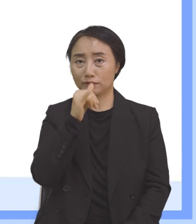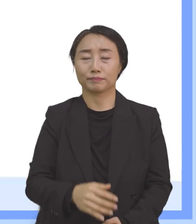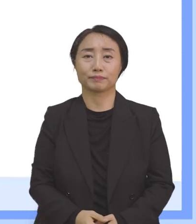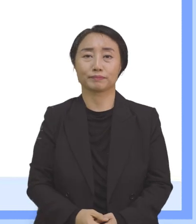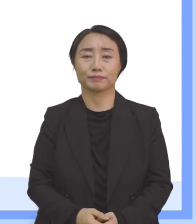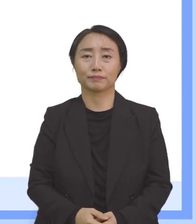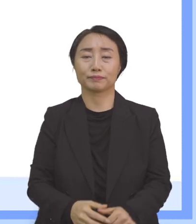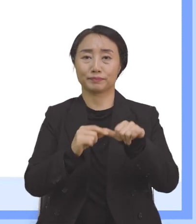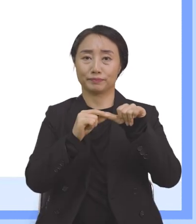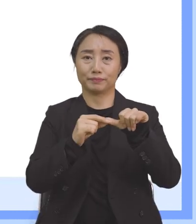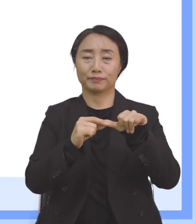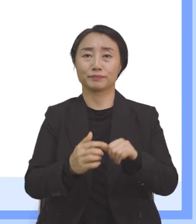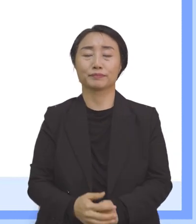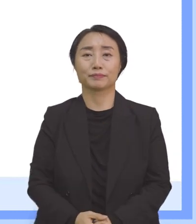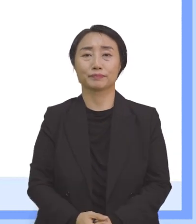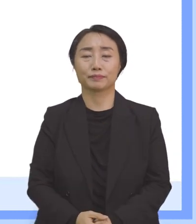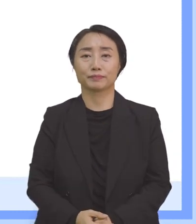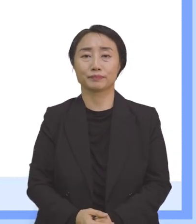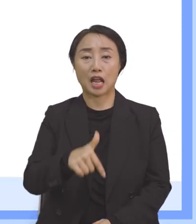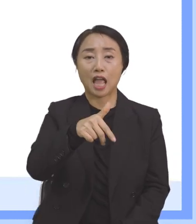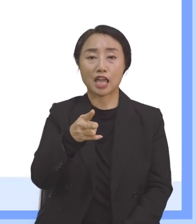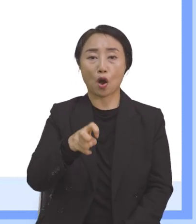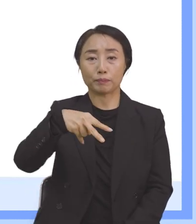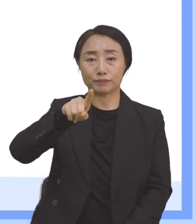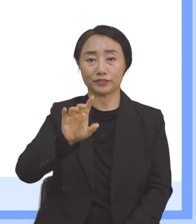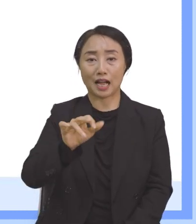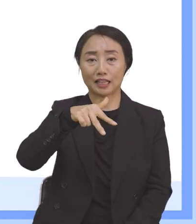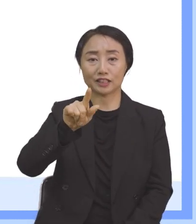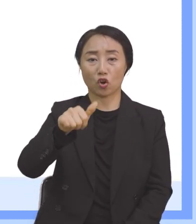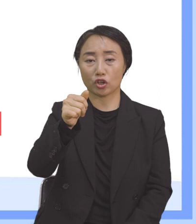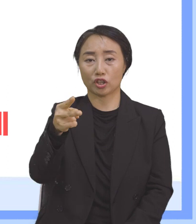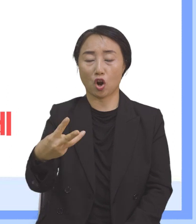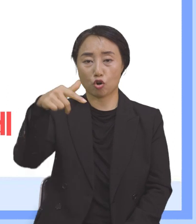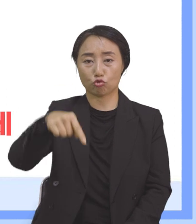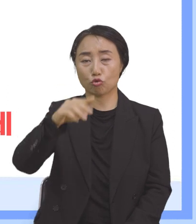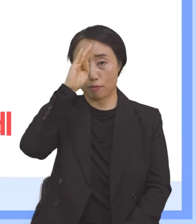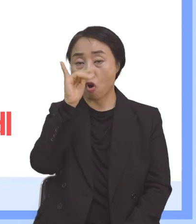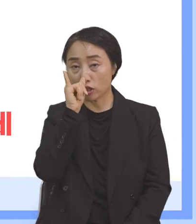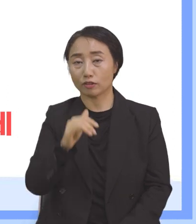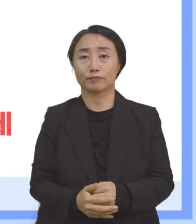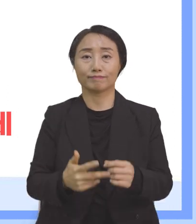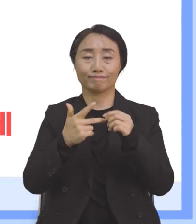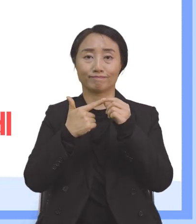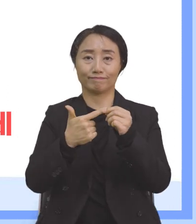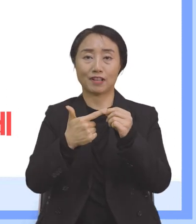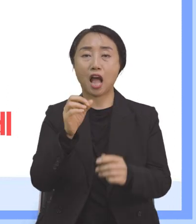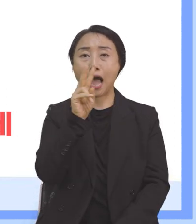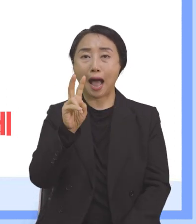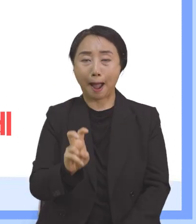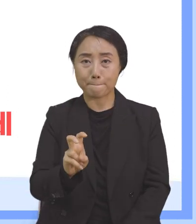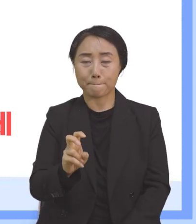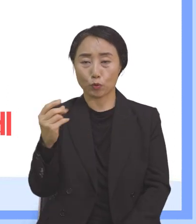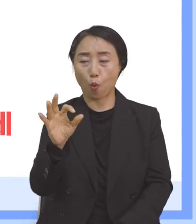있는 경우. 다섯 번째, 겸상적혈구 질환이 있는 경우. 여섯 번째,